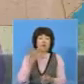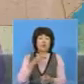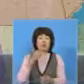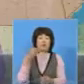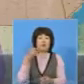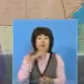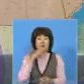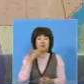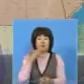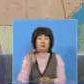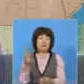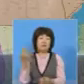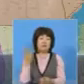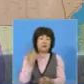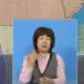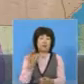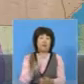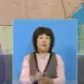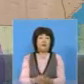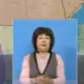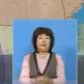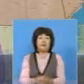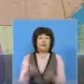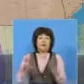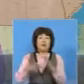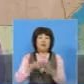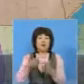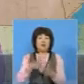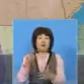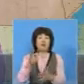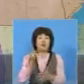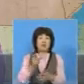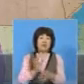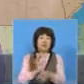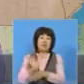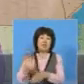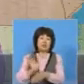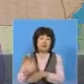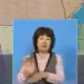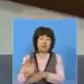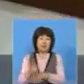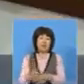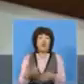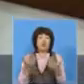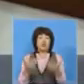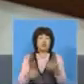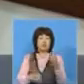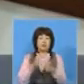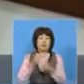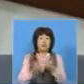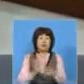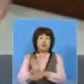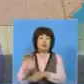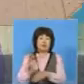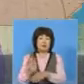России, Великобритании, Канады, добывают газ, а также экспортируют. Как вы знаете, сейчас идет даже гонка по экспорту газа.